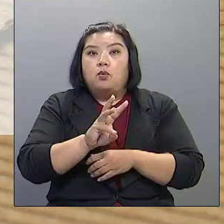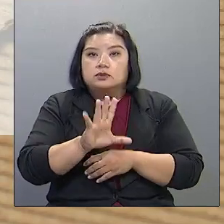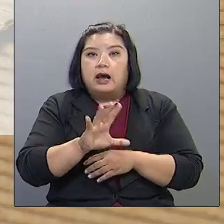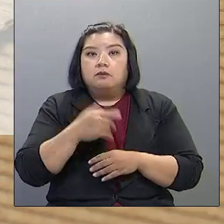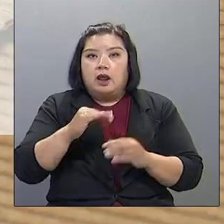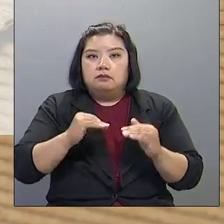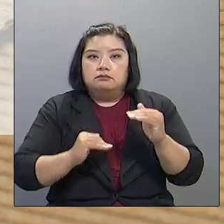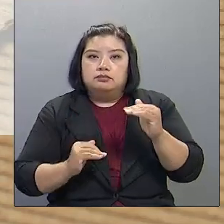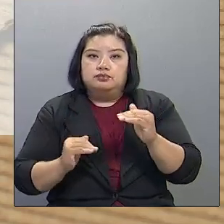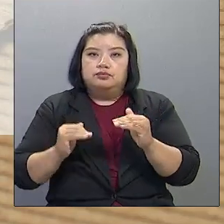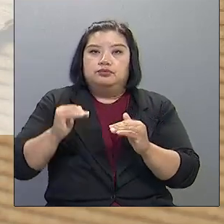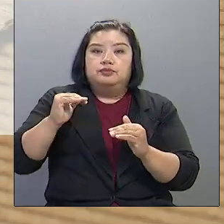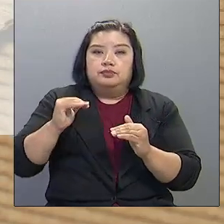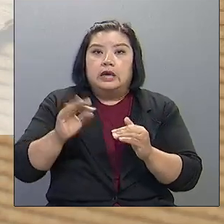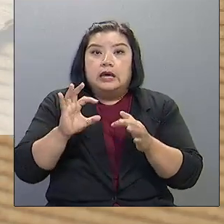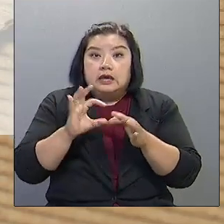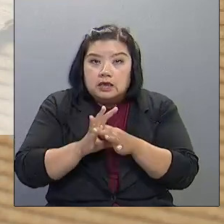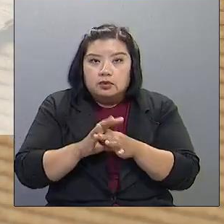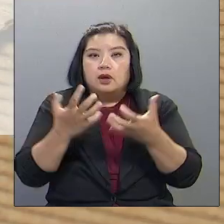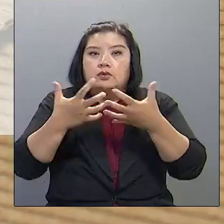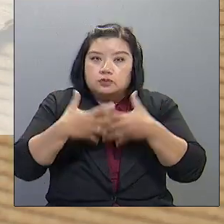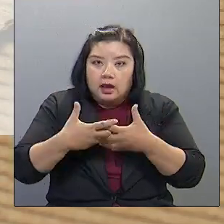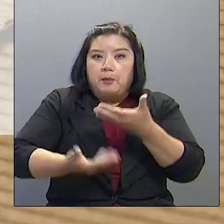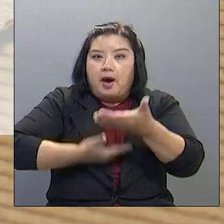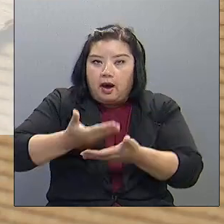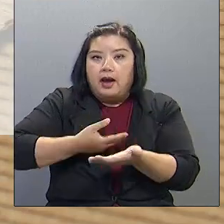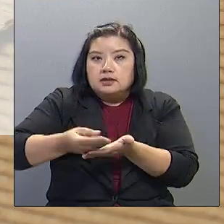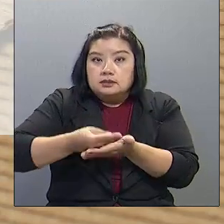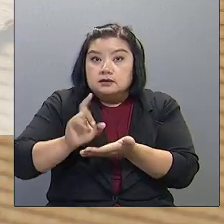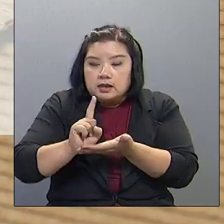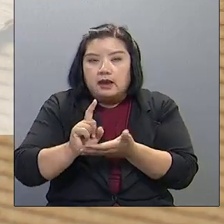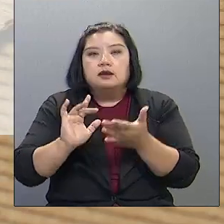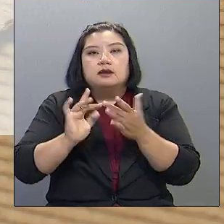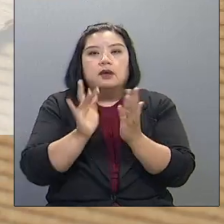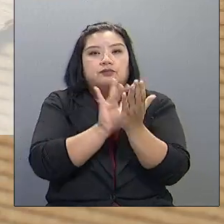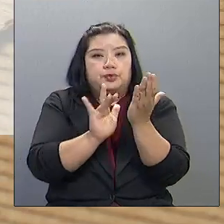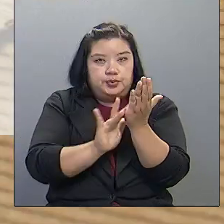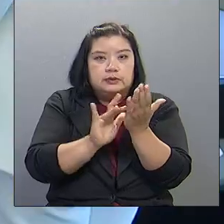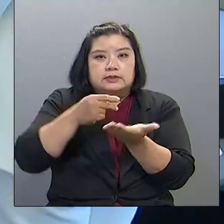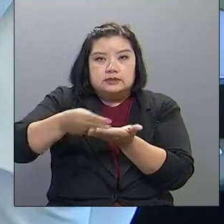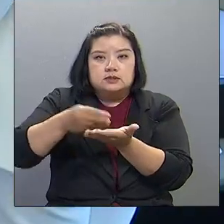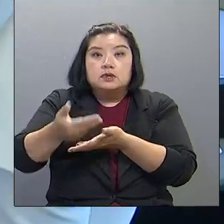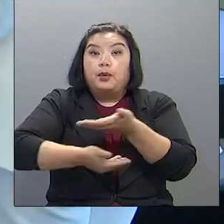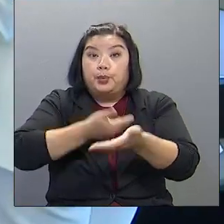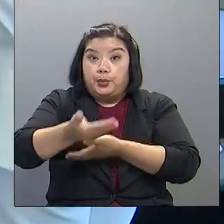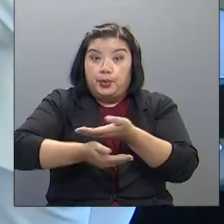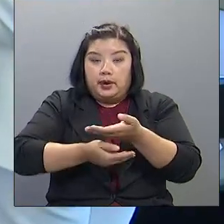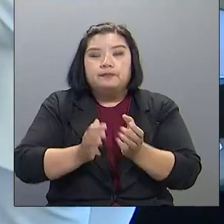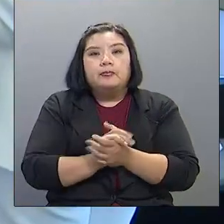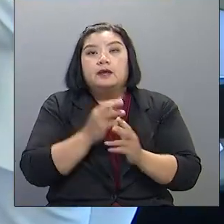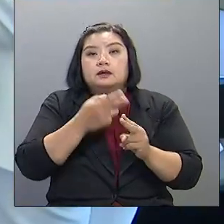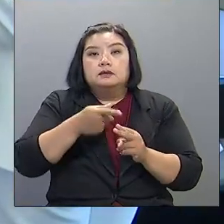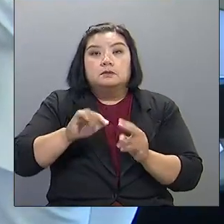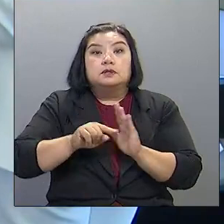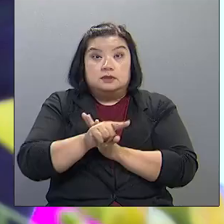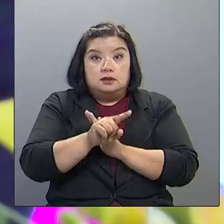สำคัญค่ะคือการเติบโตของอีคอมเมิร์ซที่ผู้บริโภคหันไปซื้อสินค้าผ่านช่องทางออนไลน์ค่ะนายประเสริฐหล่อยืนยงนายกส